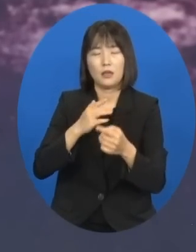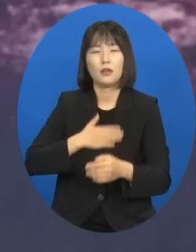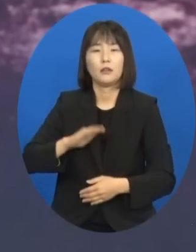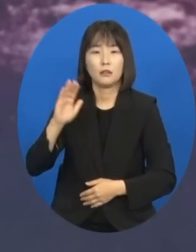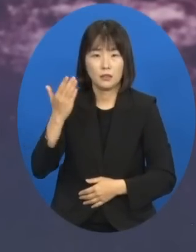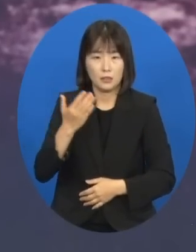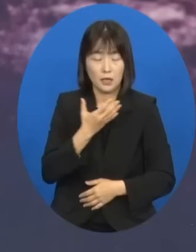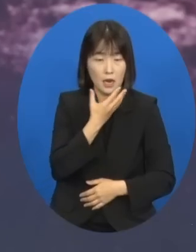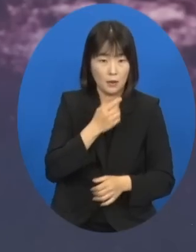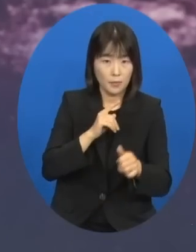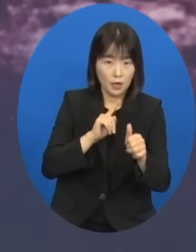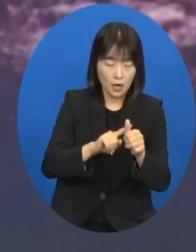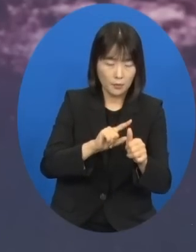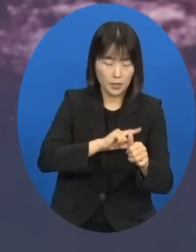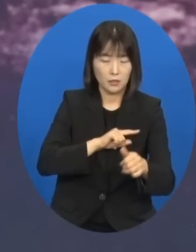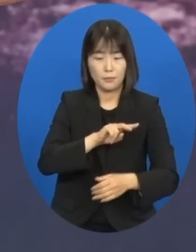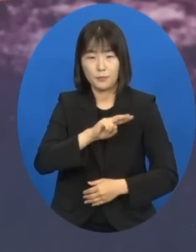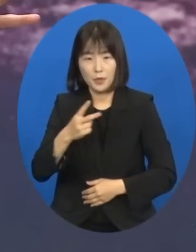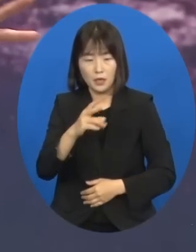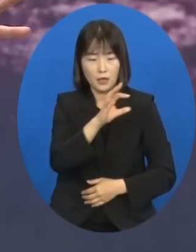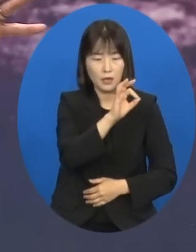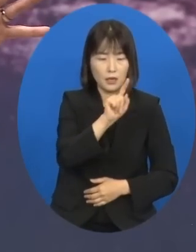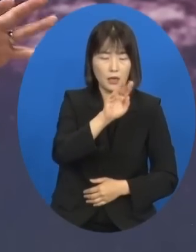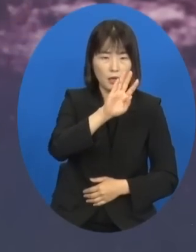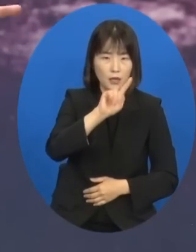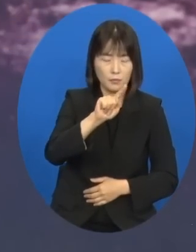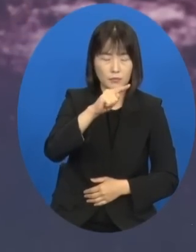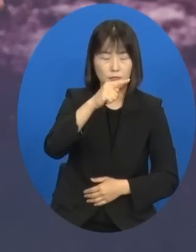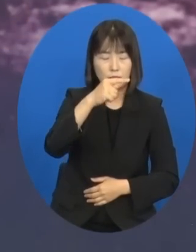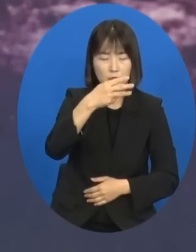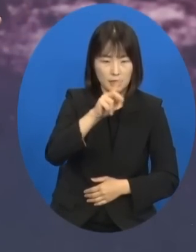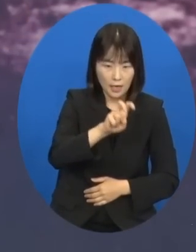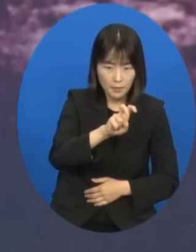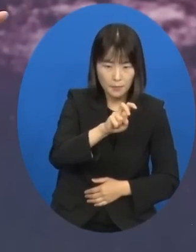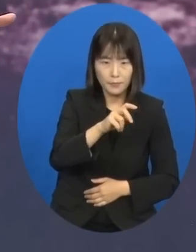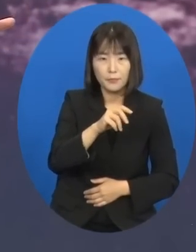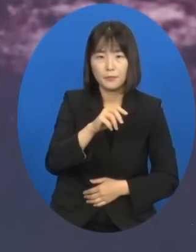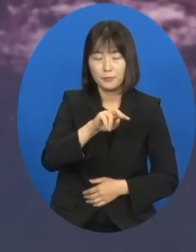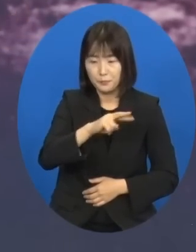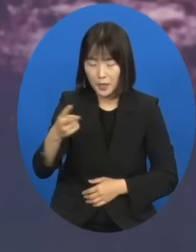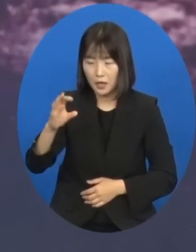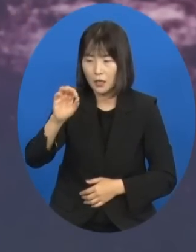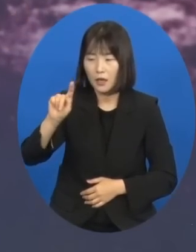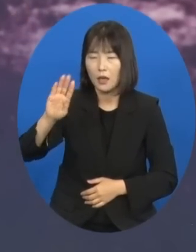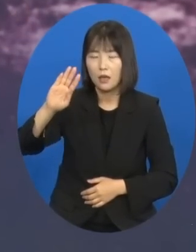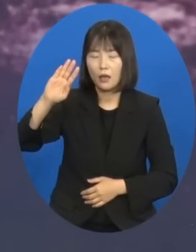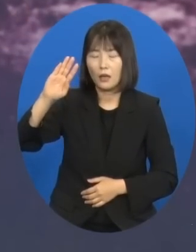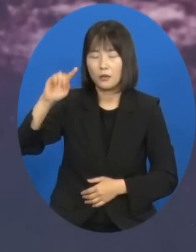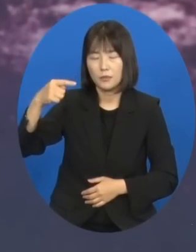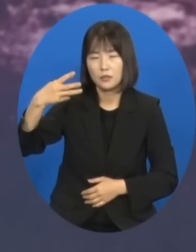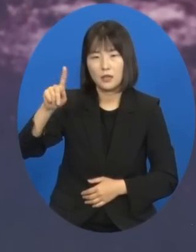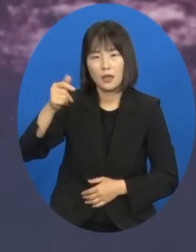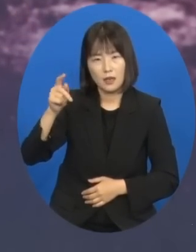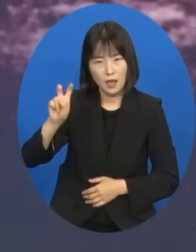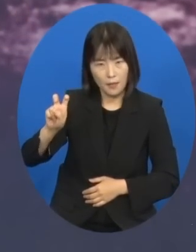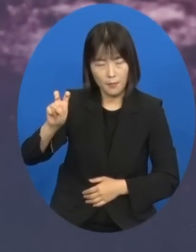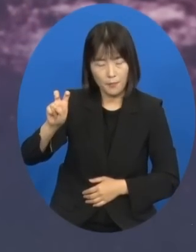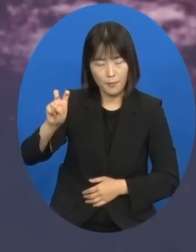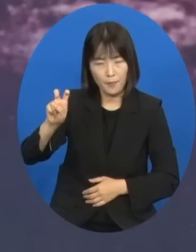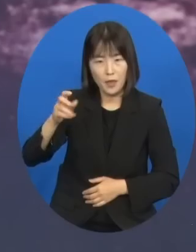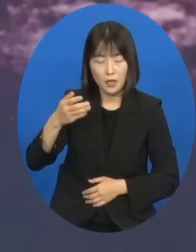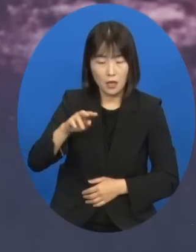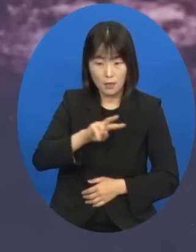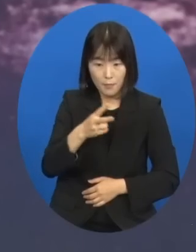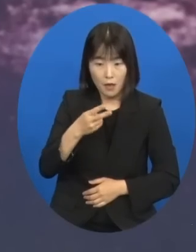이름이 바뀌죠. 아브람에서 아브라함으로 바뀌어요. 근데 바뀌지 않는 게 있어요. 앞에 아프입니다. 그것이